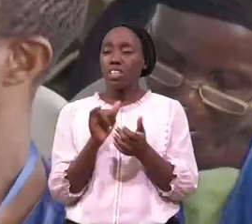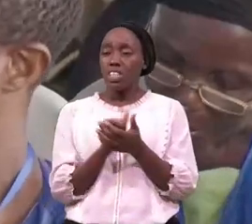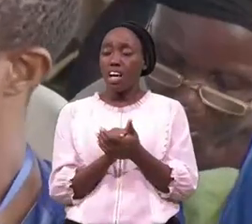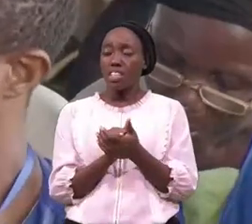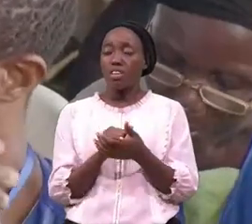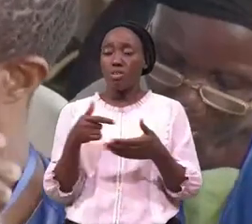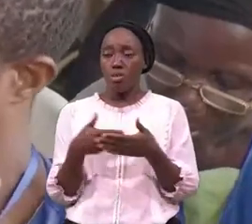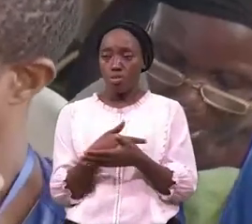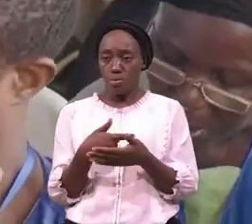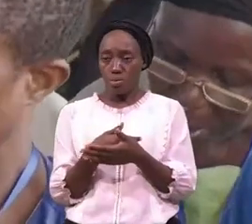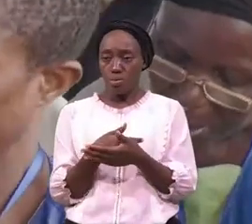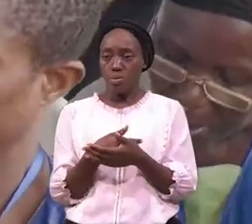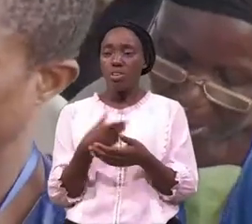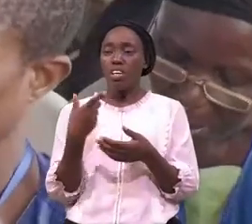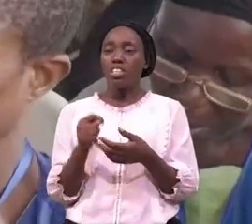évangile.